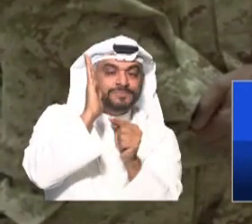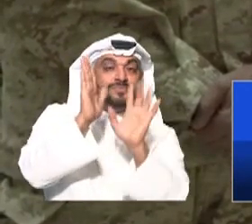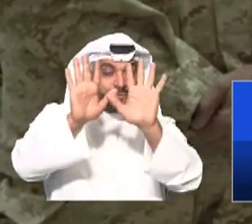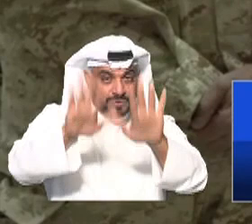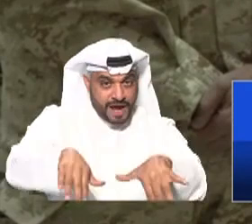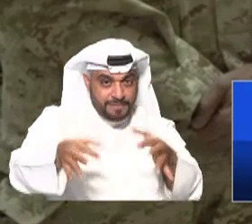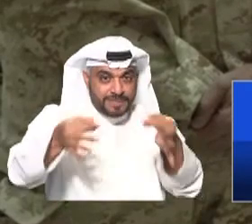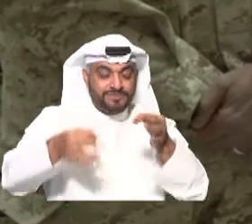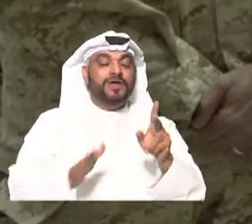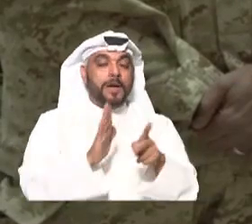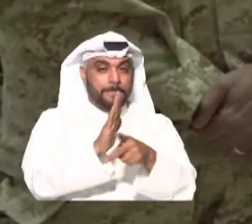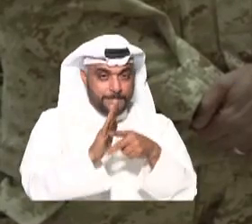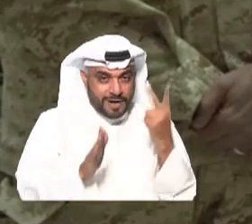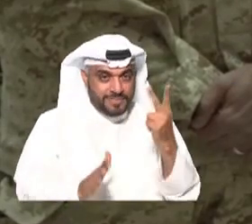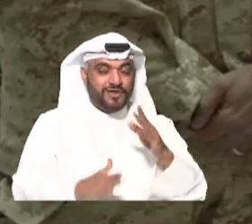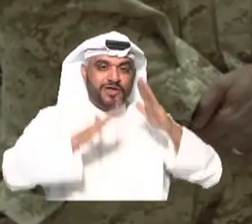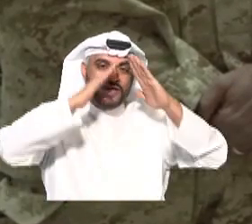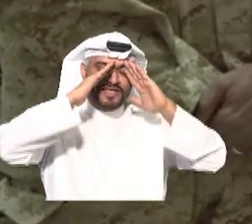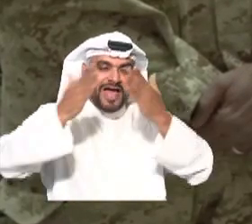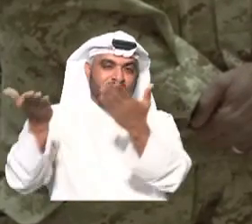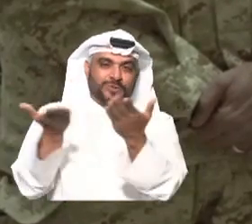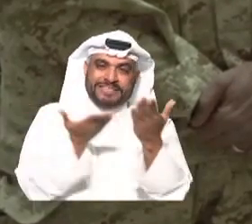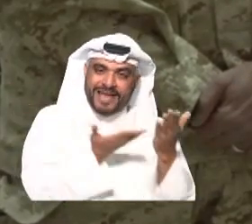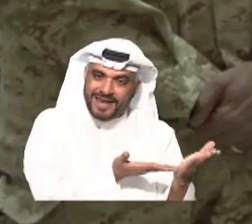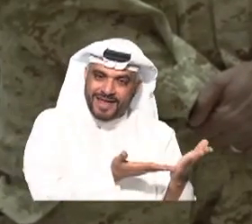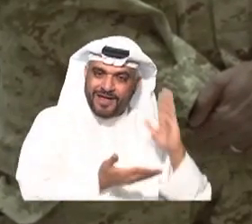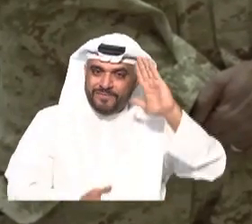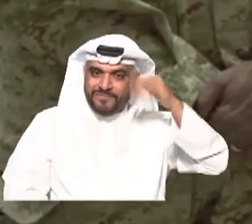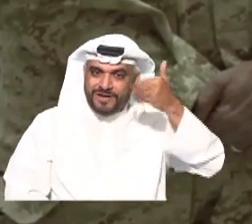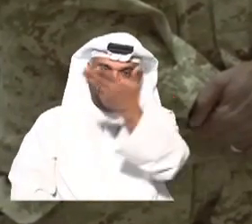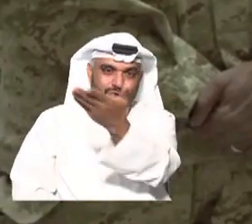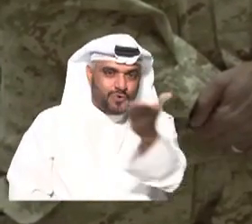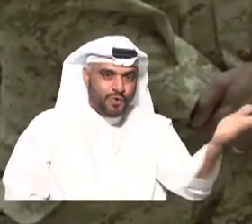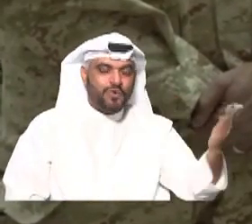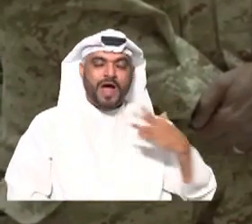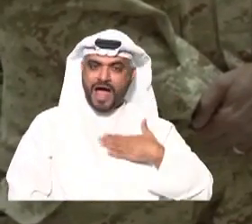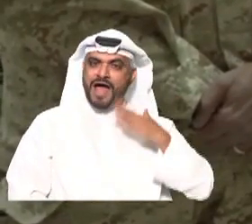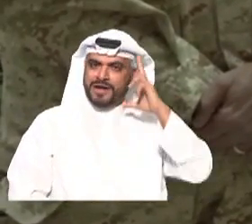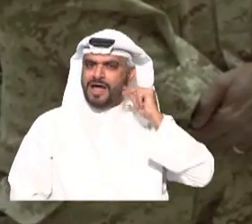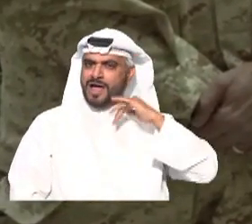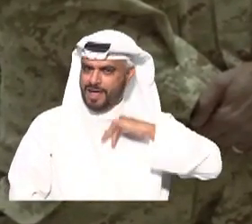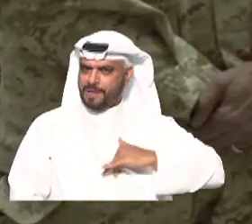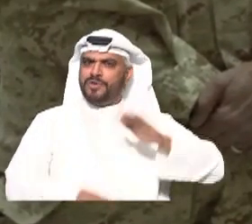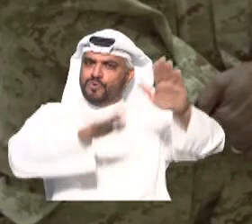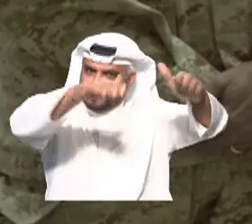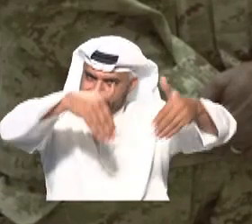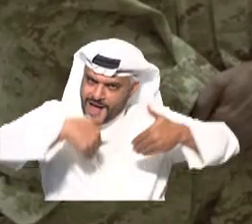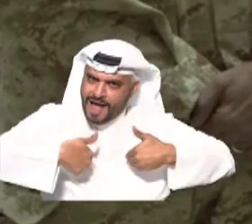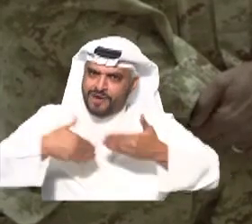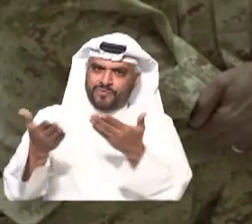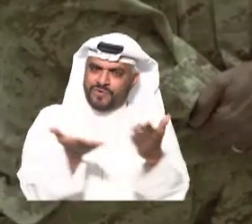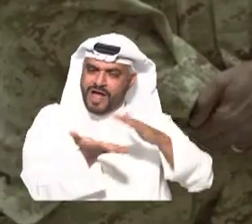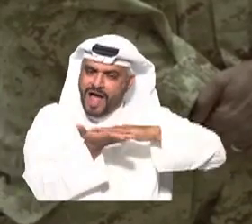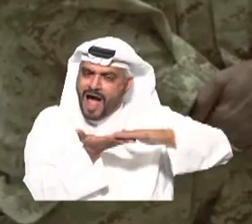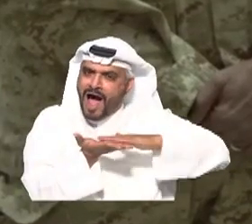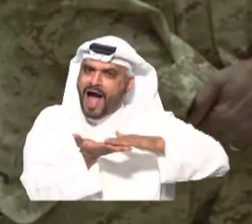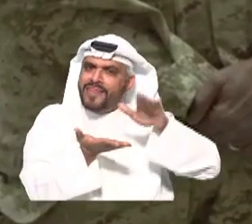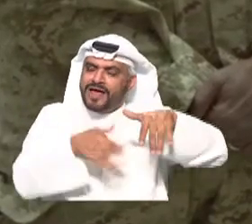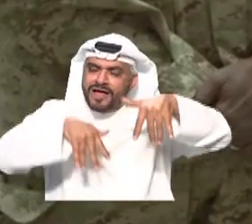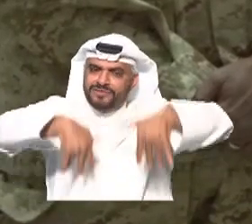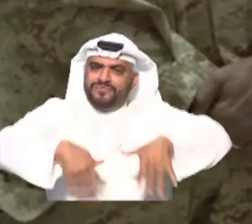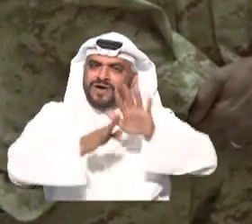فارجع واقول يا اهلا وسهلا فيكم، الكل محتاجكم، وهذا فرصة لكم